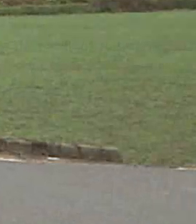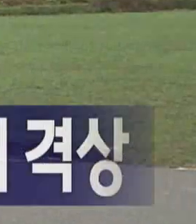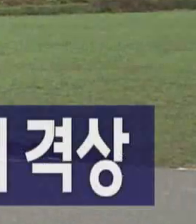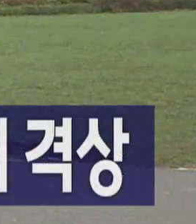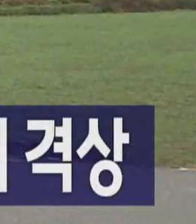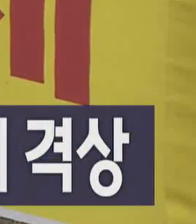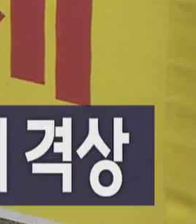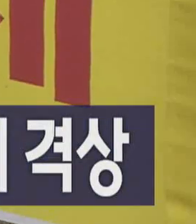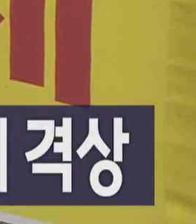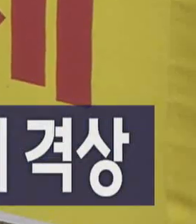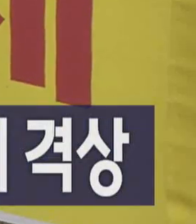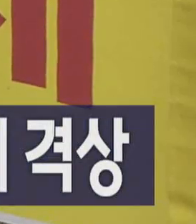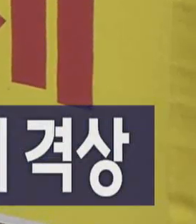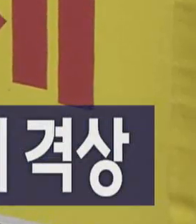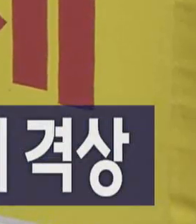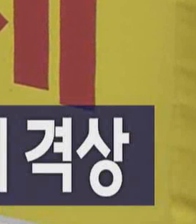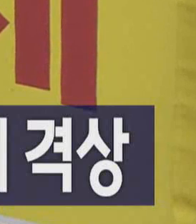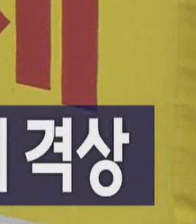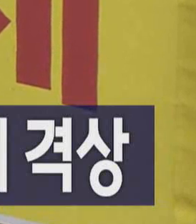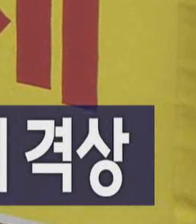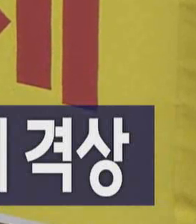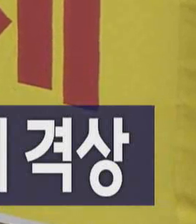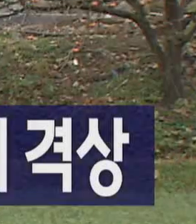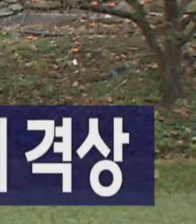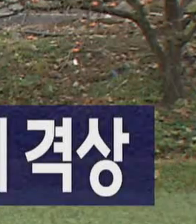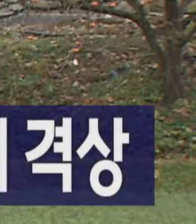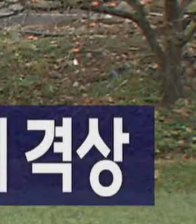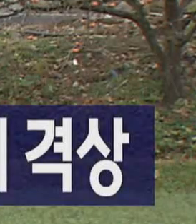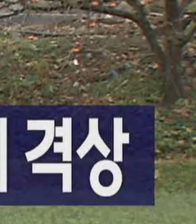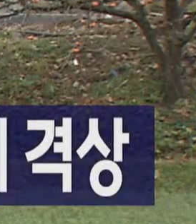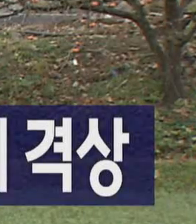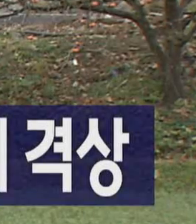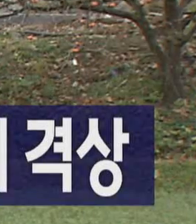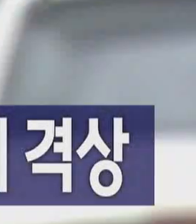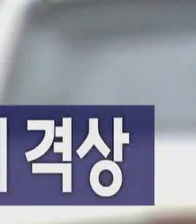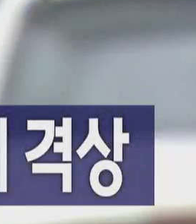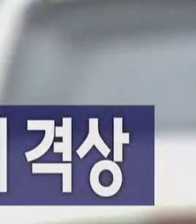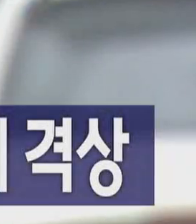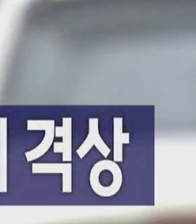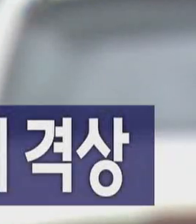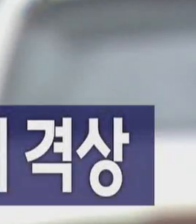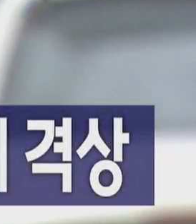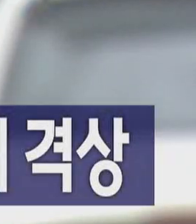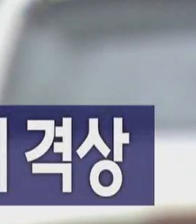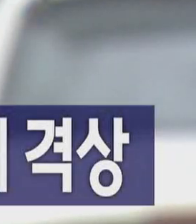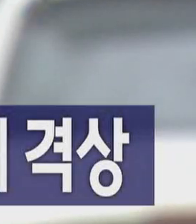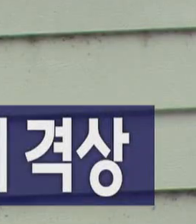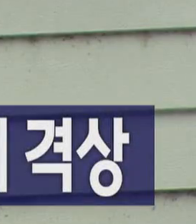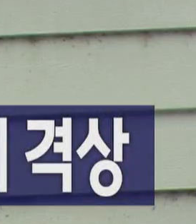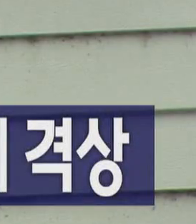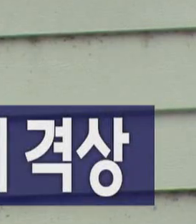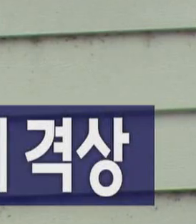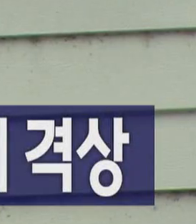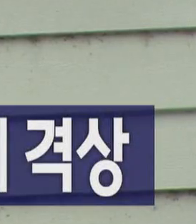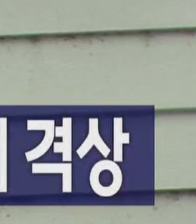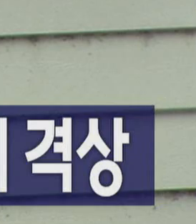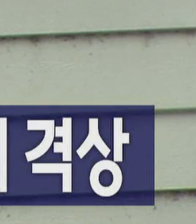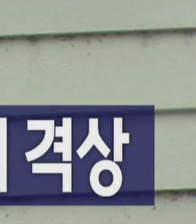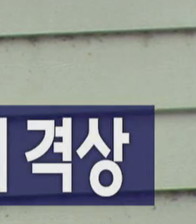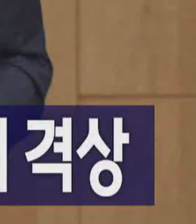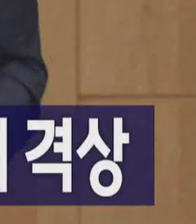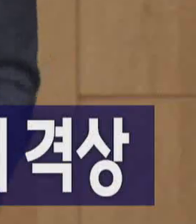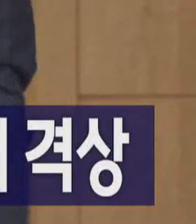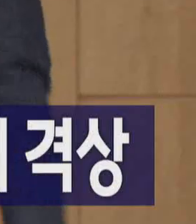순천시가 오늘 밤 자정을 기해 사회적 거리두기를 2단계로 격상하기로 했습니다. 거리두기 단계 세분화 이후 전국 지자체 가운데